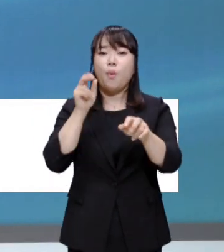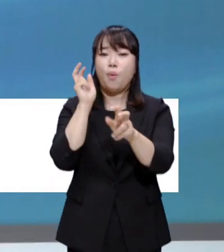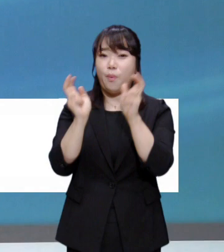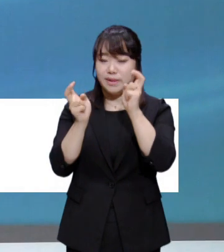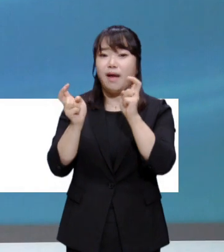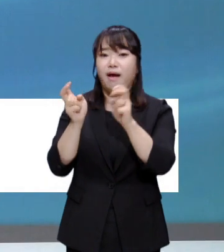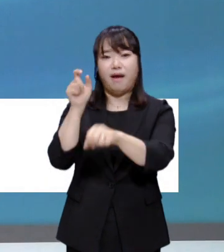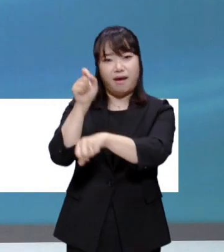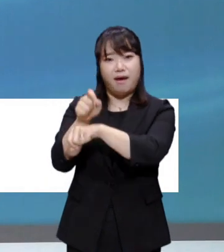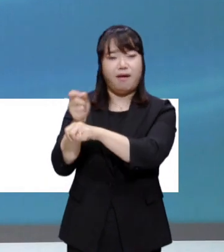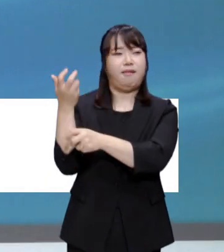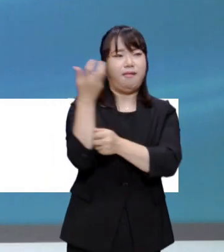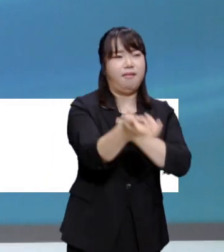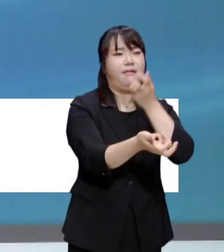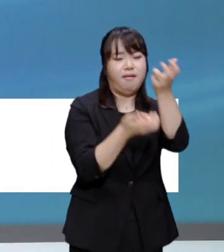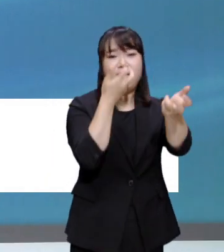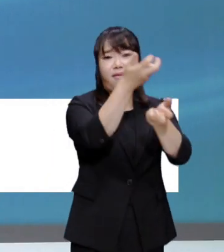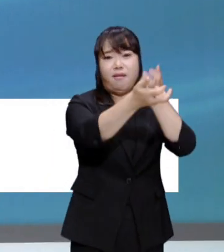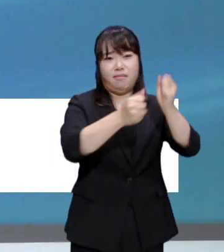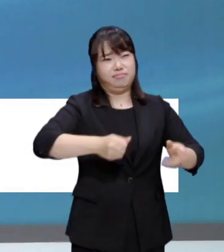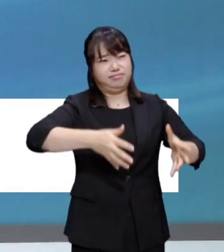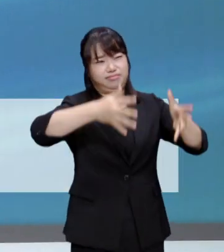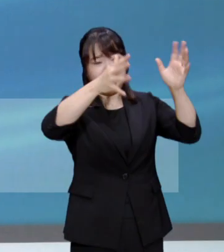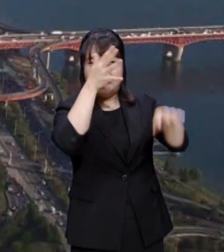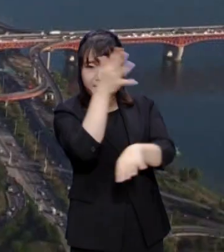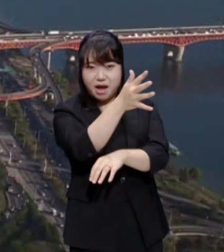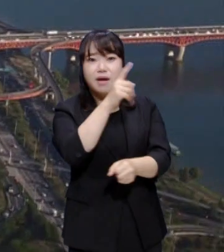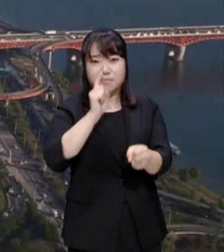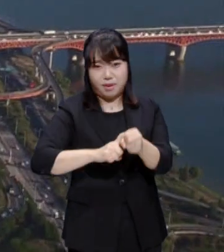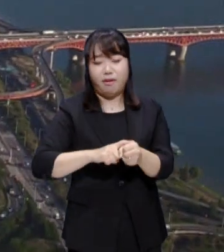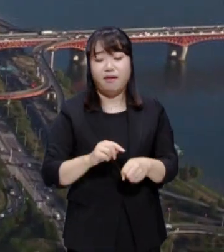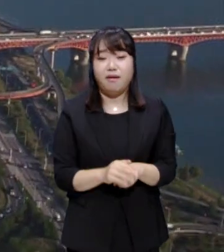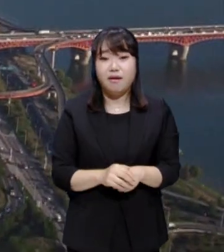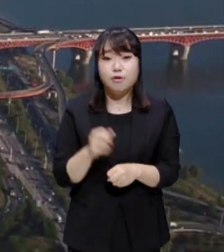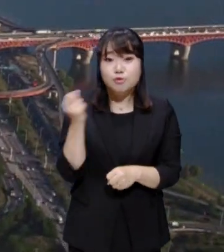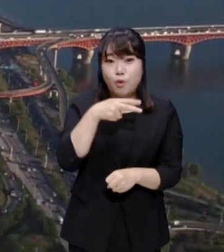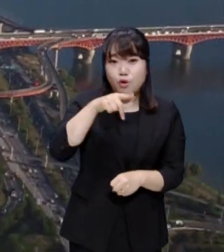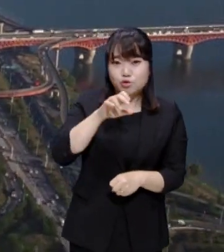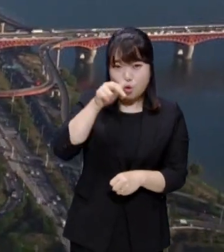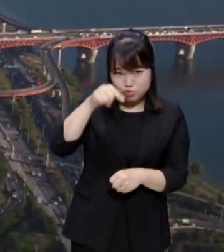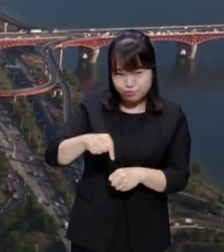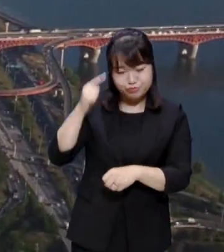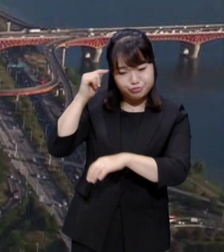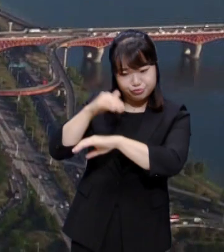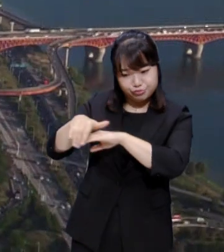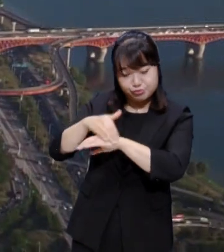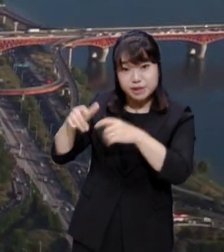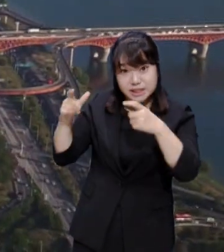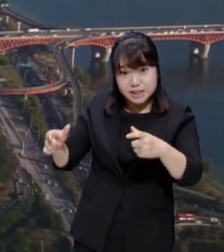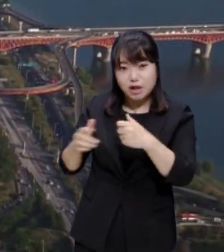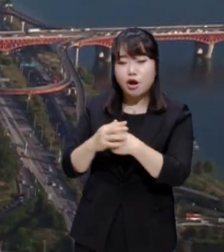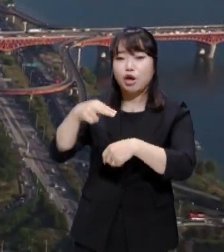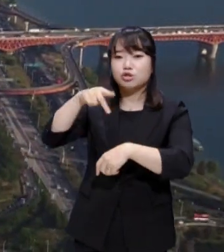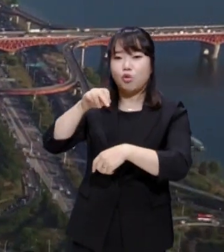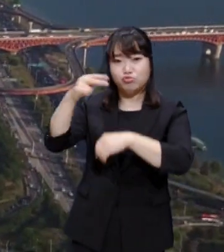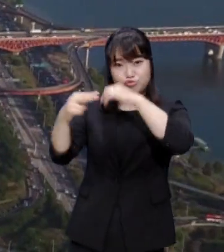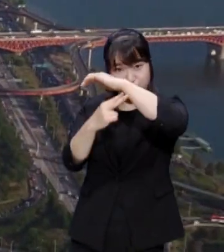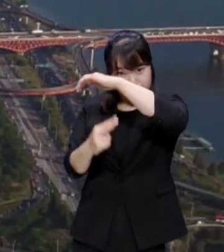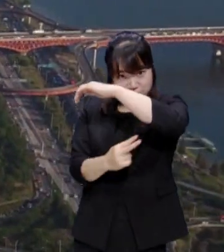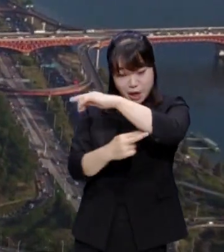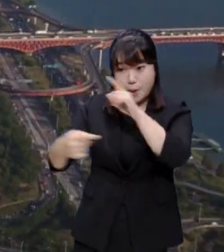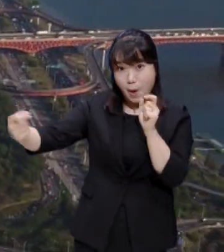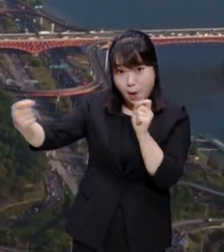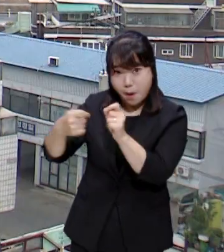있는 비즈니스 업무타운으로 만드는 것. 성수 전략정비구역은 성수대교와 영동대교 사이에